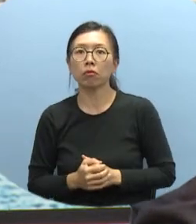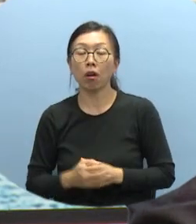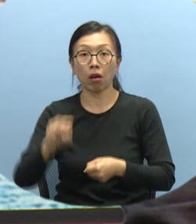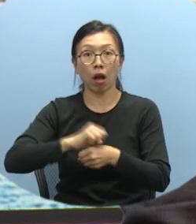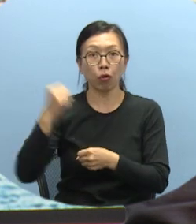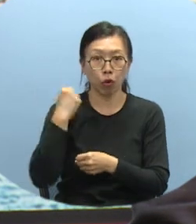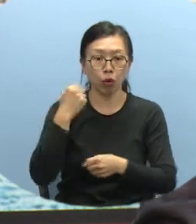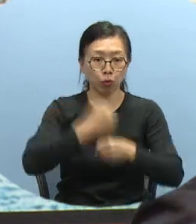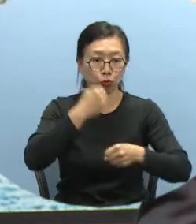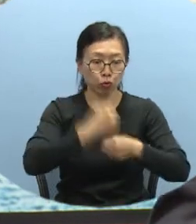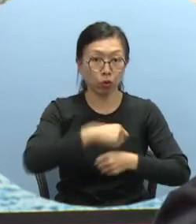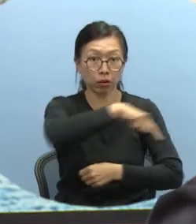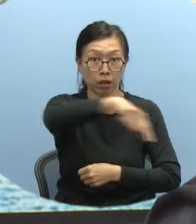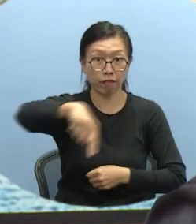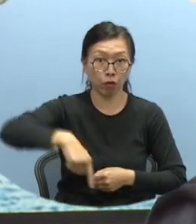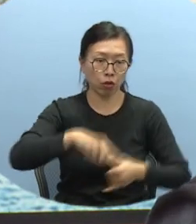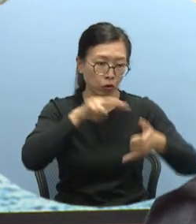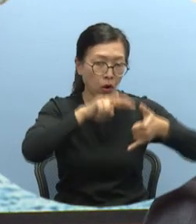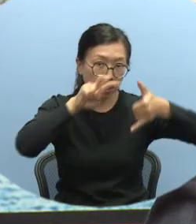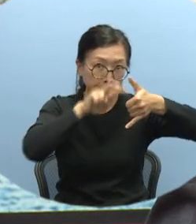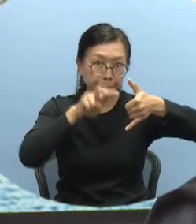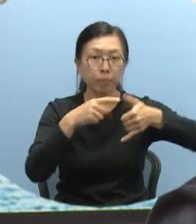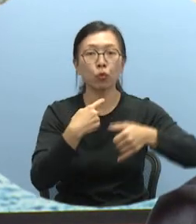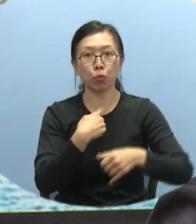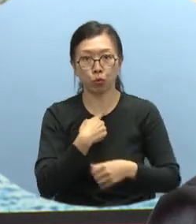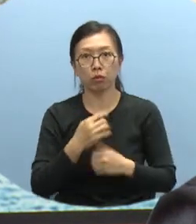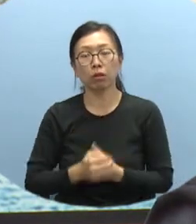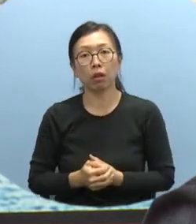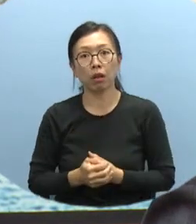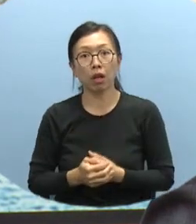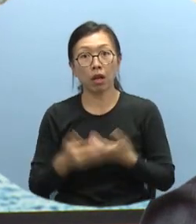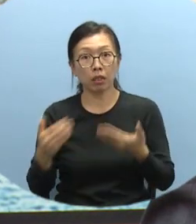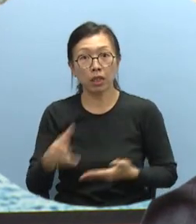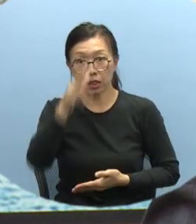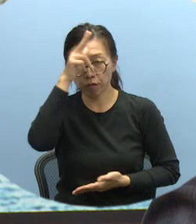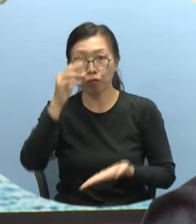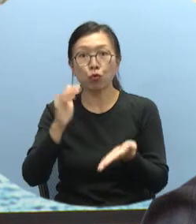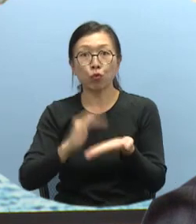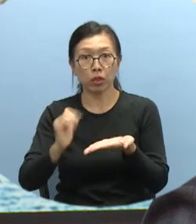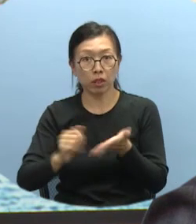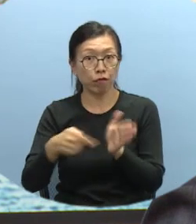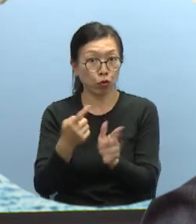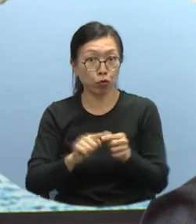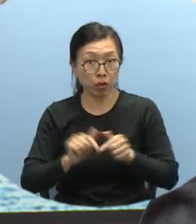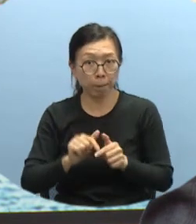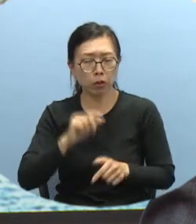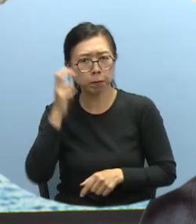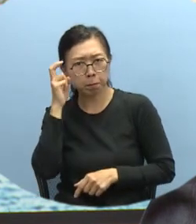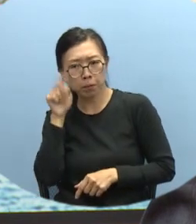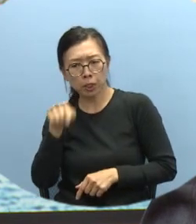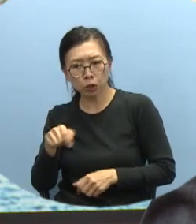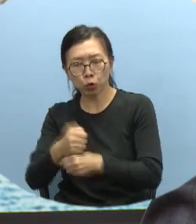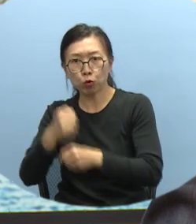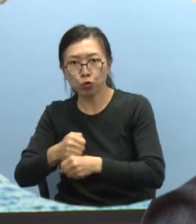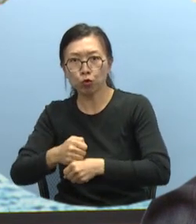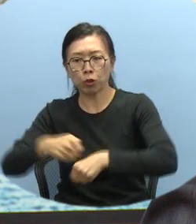加強工作場所的強制檢測。現在如果衛生防護中心認為某工作場所例